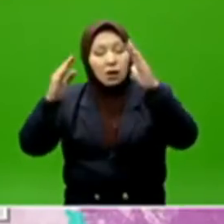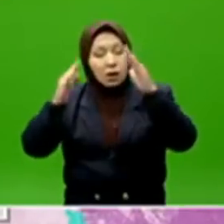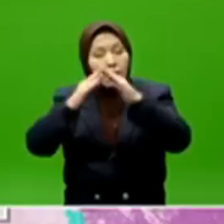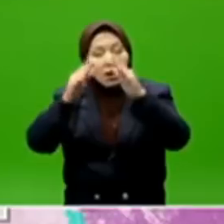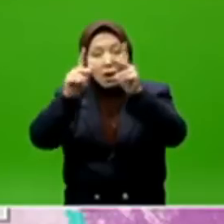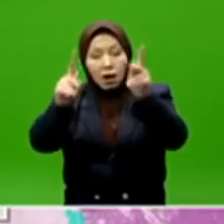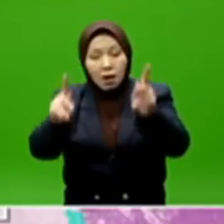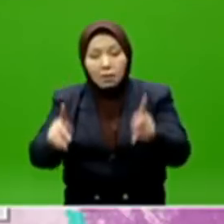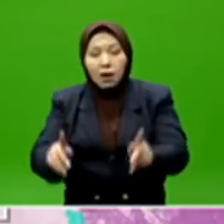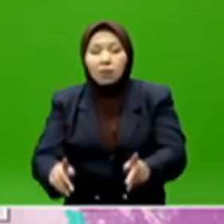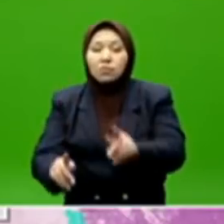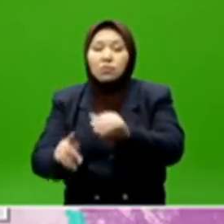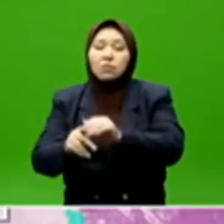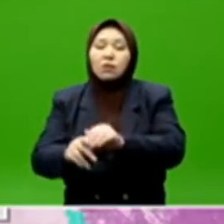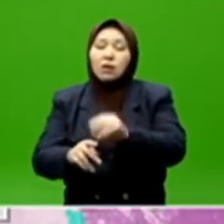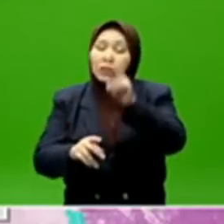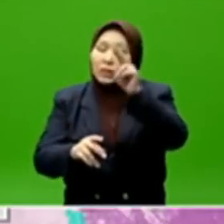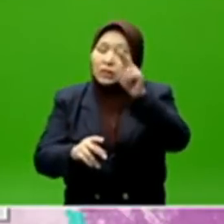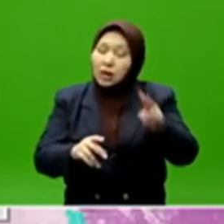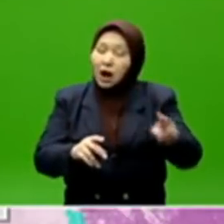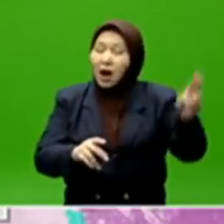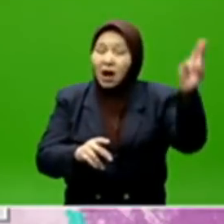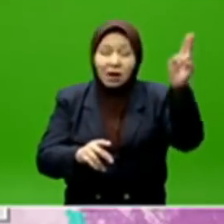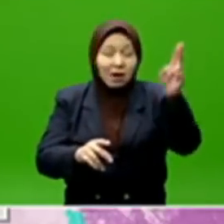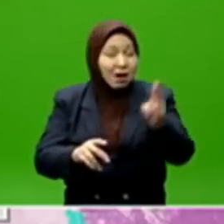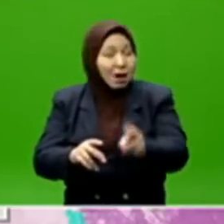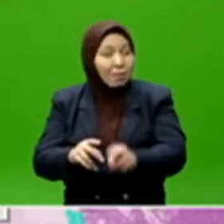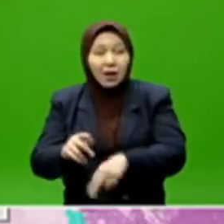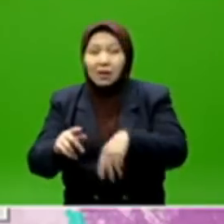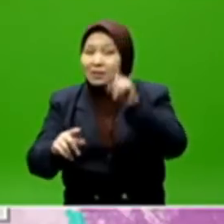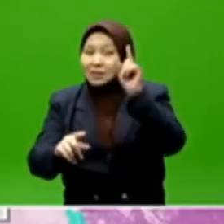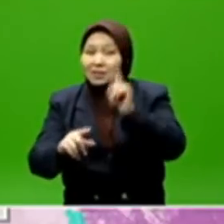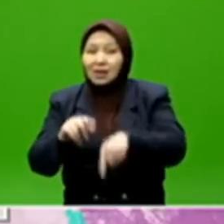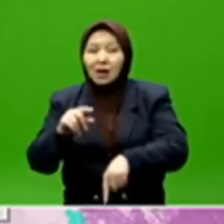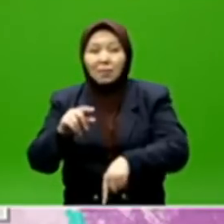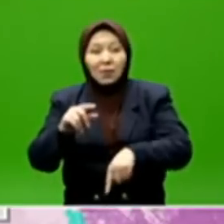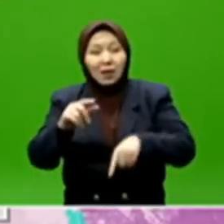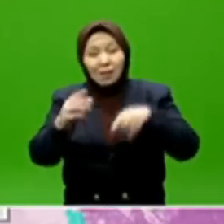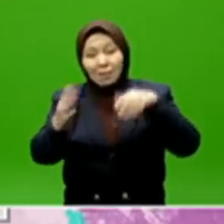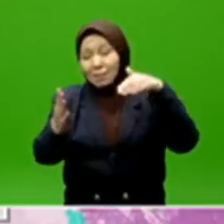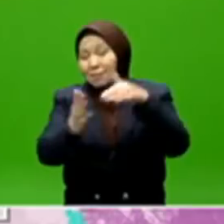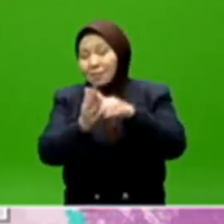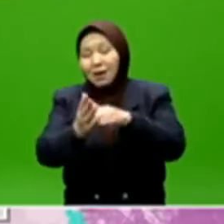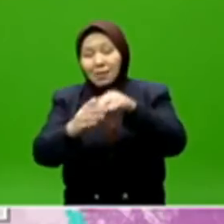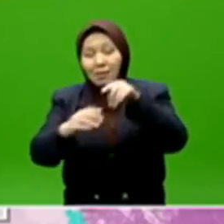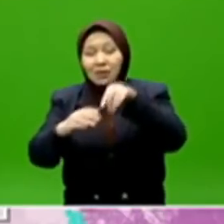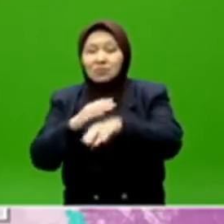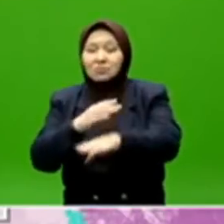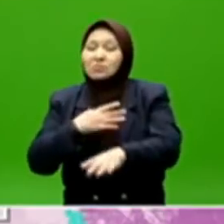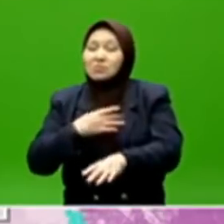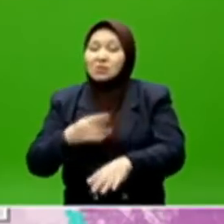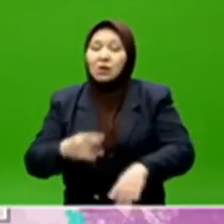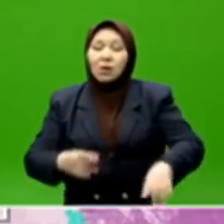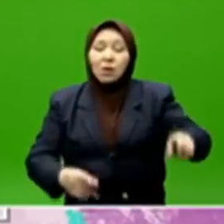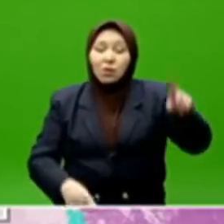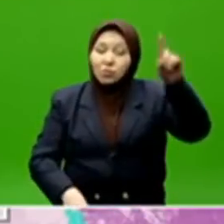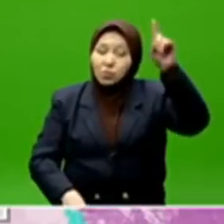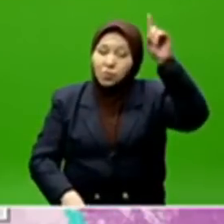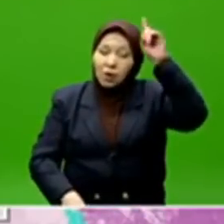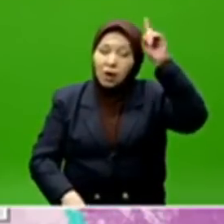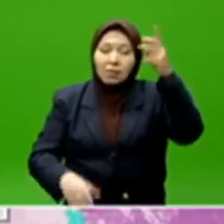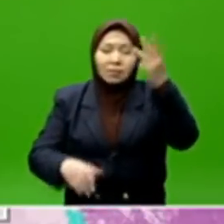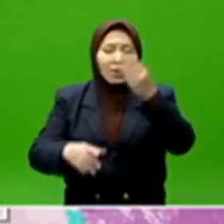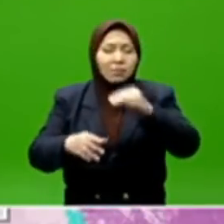liyuqimus salata faj'al afidatan minan